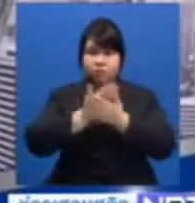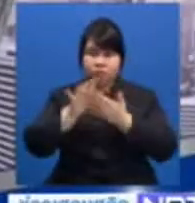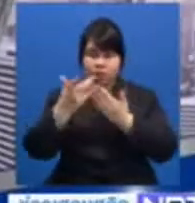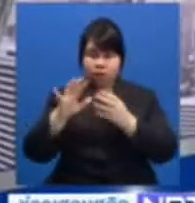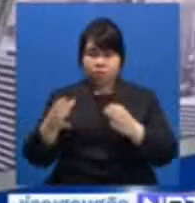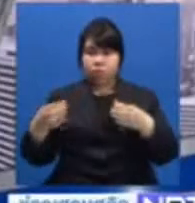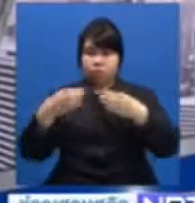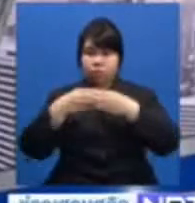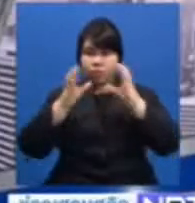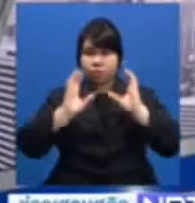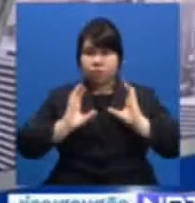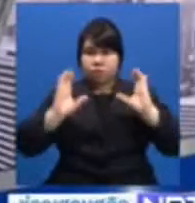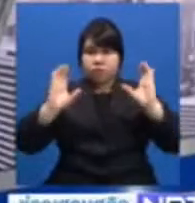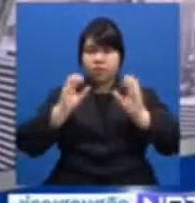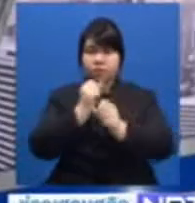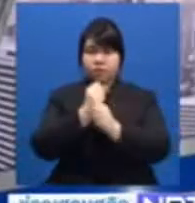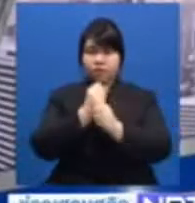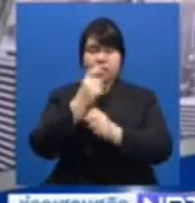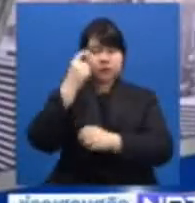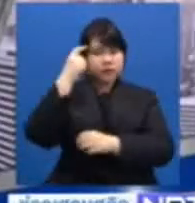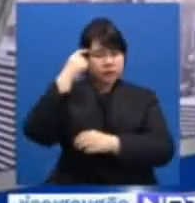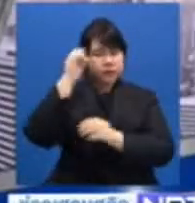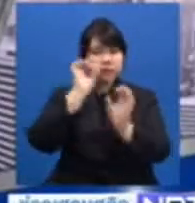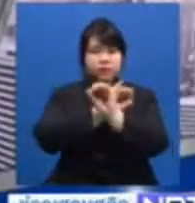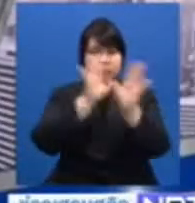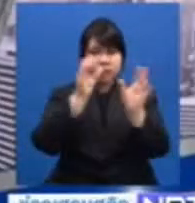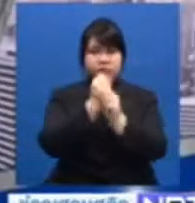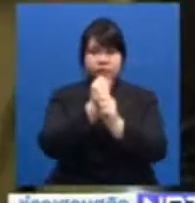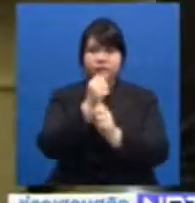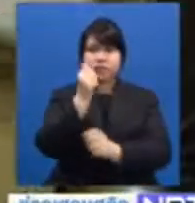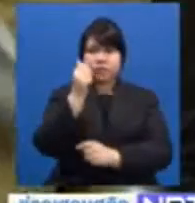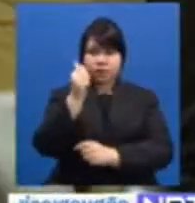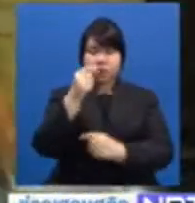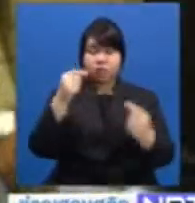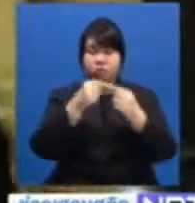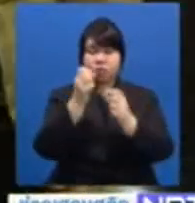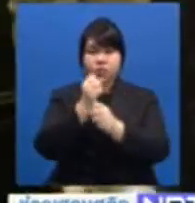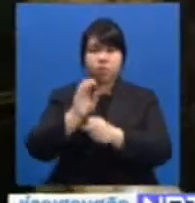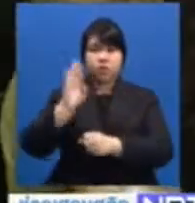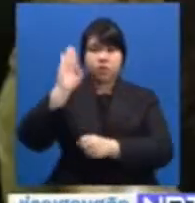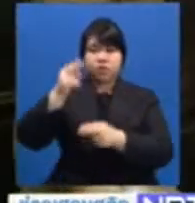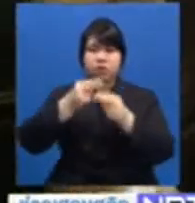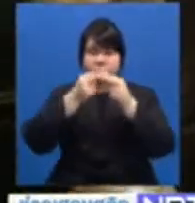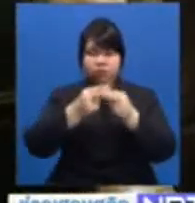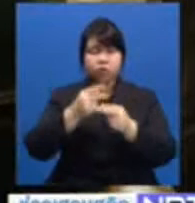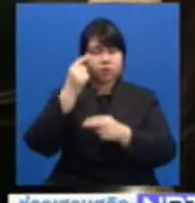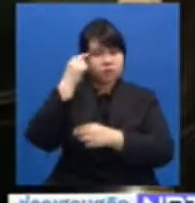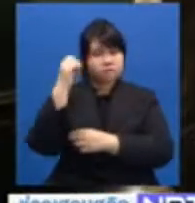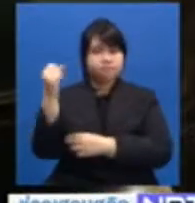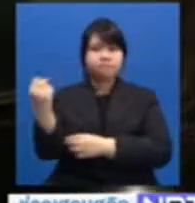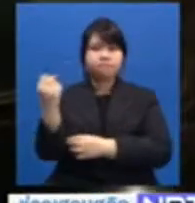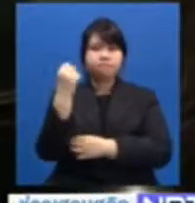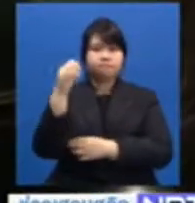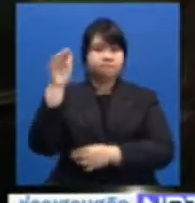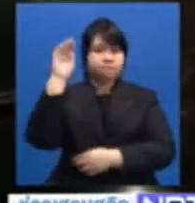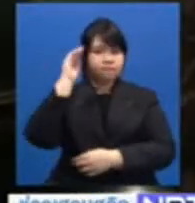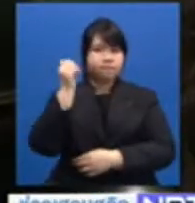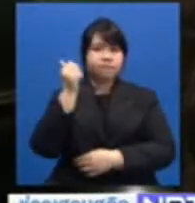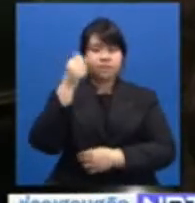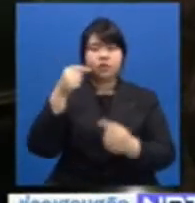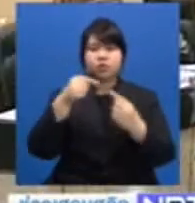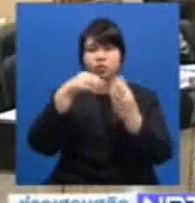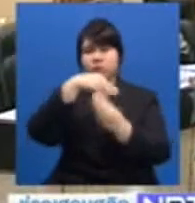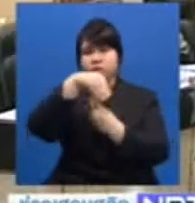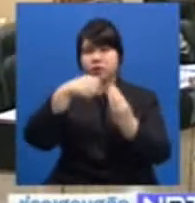และคาดว่าจะมีความชัดเจนในเร็วๆนี้นะคะส่วนถ้าเอกชนหรือว่ามีความเชื่อมั่นมากขึ้นต่อที่ทางเศรษฐกิจและ